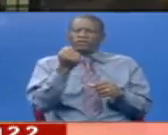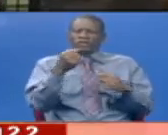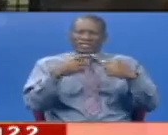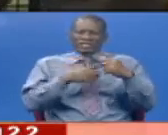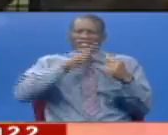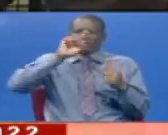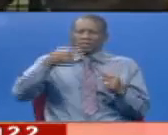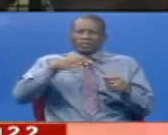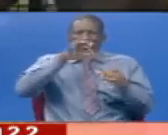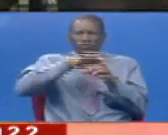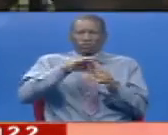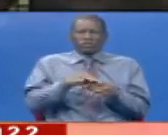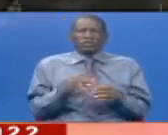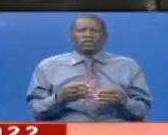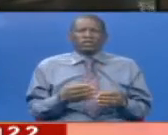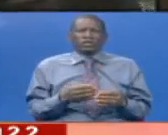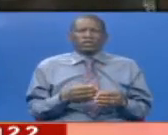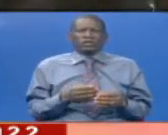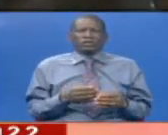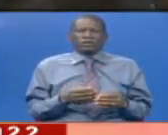1056